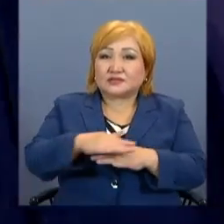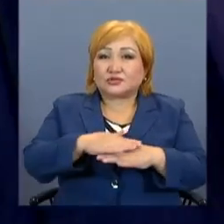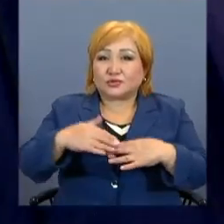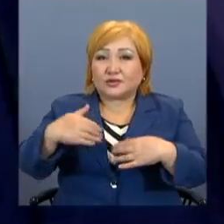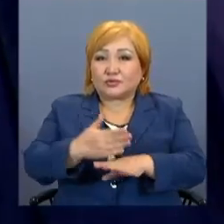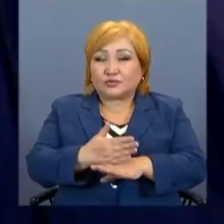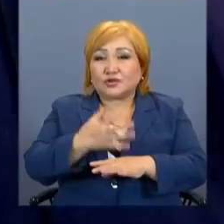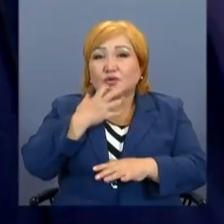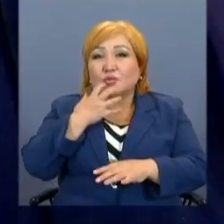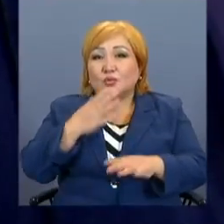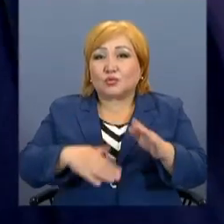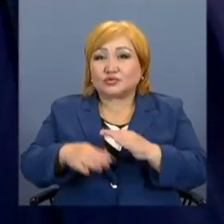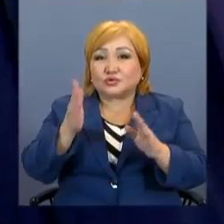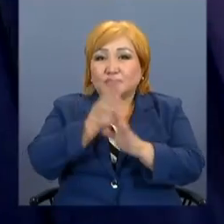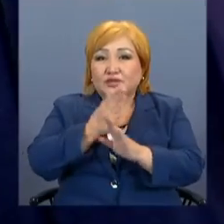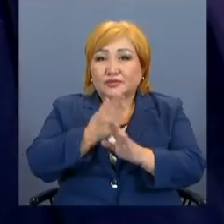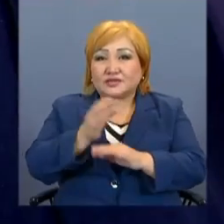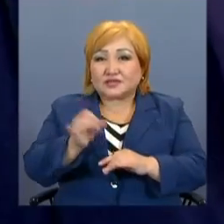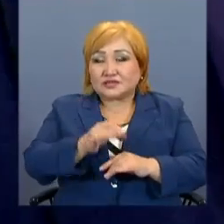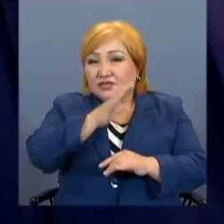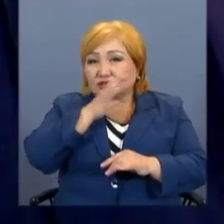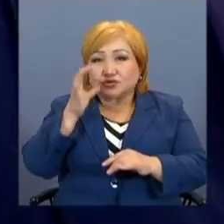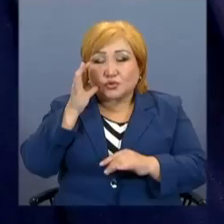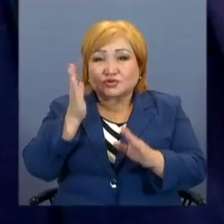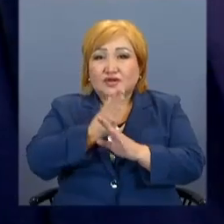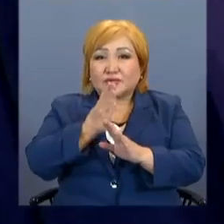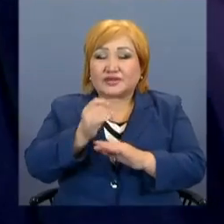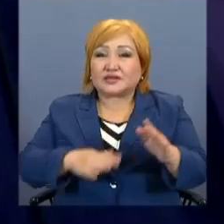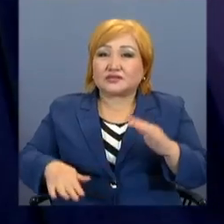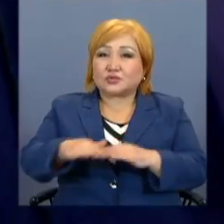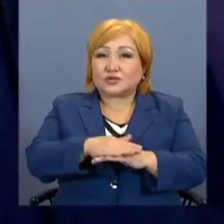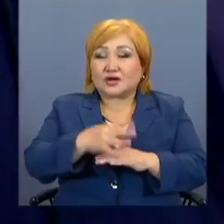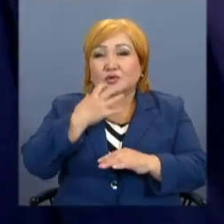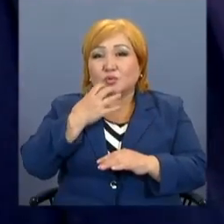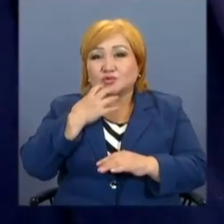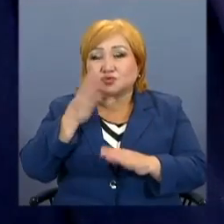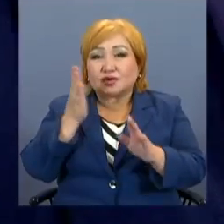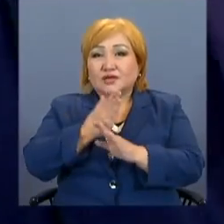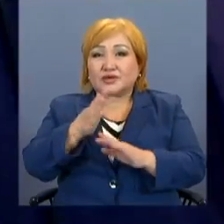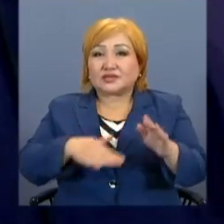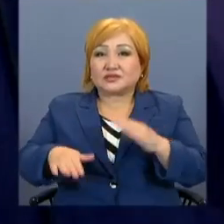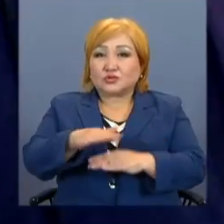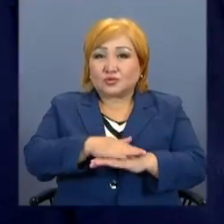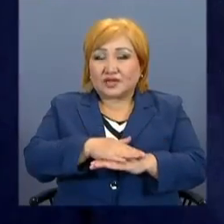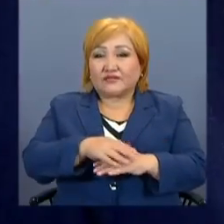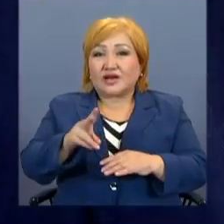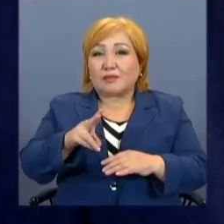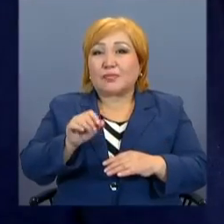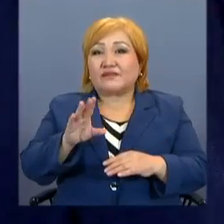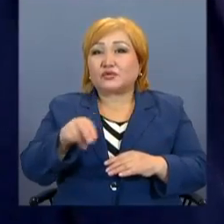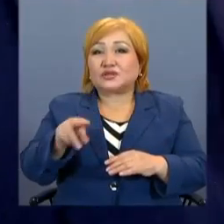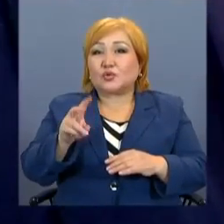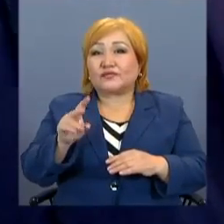Оңтүстік климат және солтүстік климаттық зона. Оңтүстік климаттық зонаға жаңағы паводковый периодтың мерзімі, шектелу мерзімі